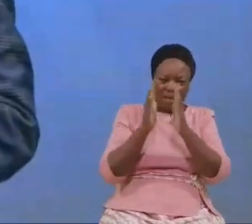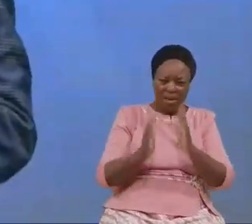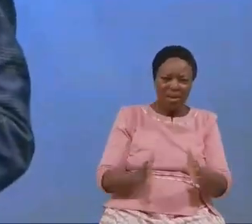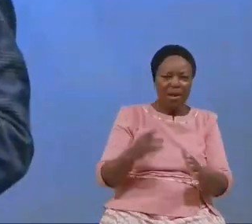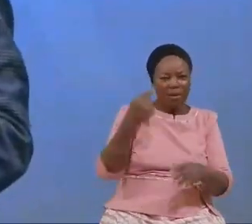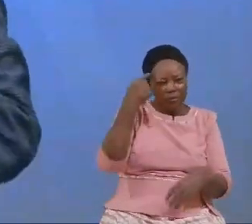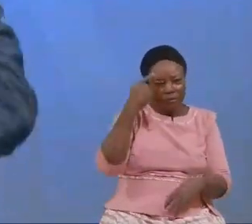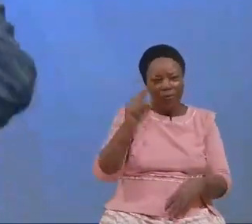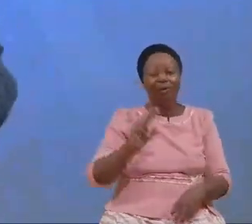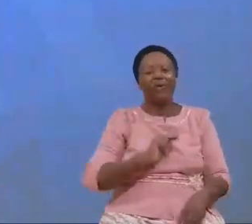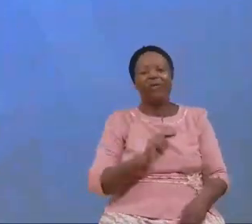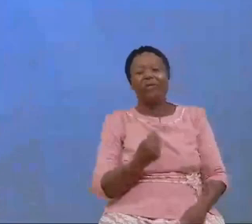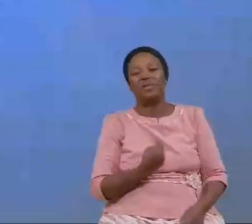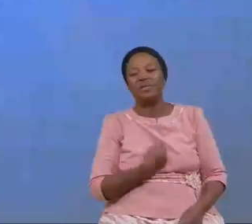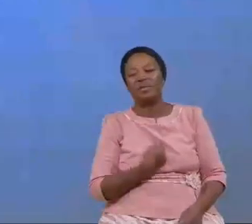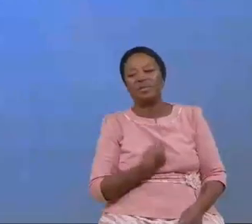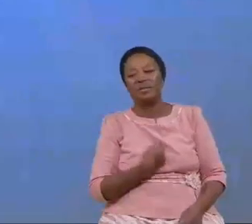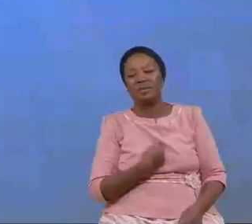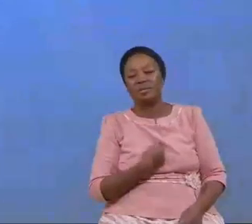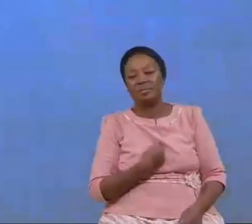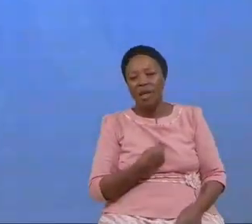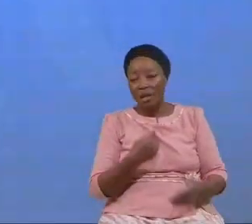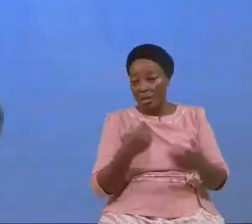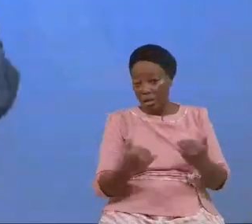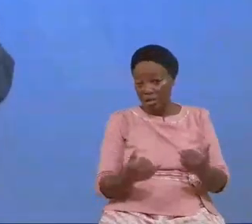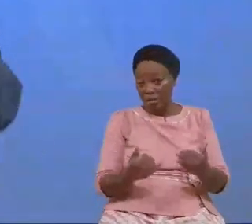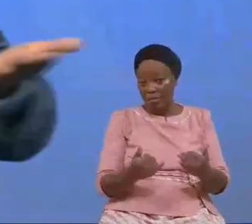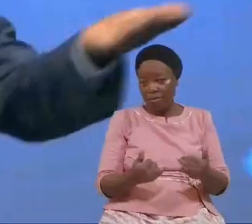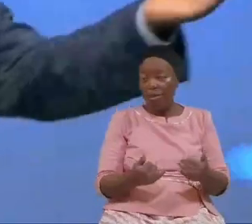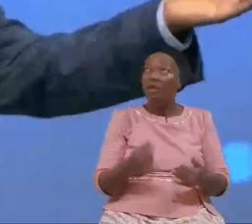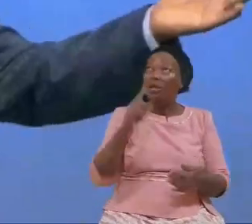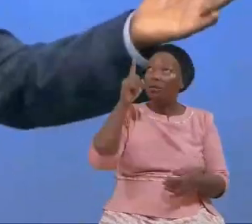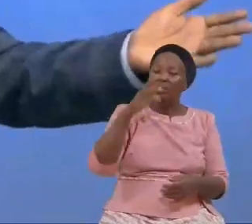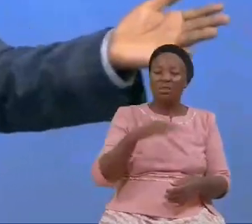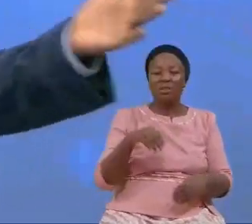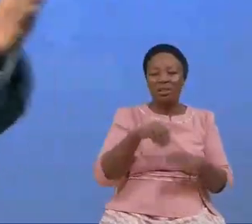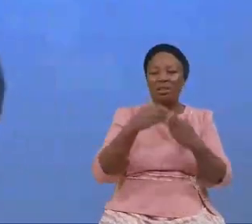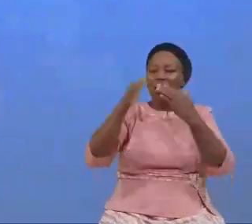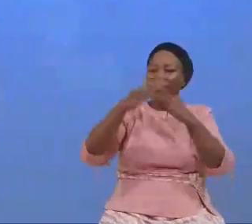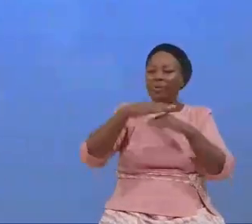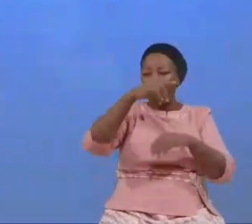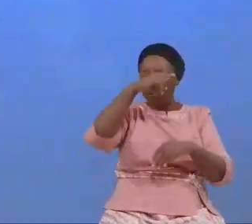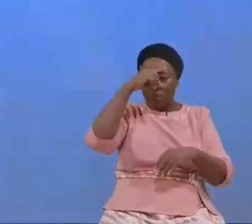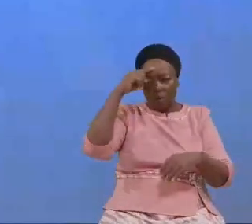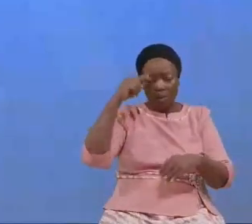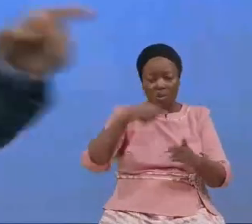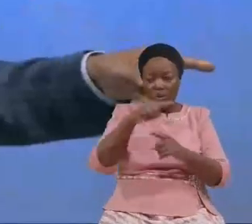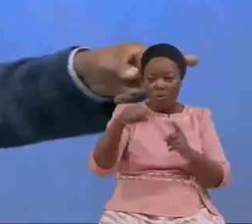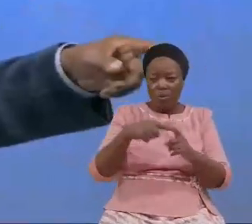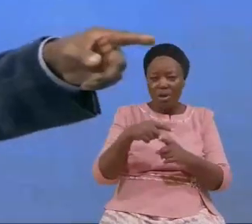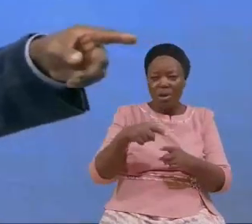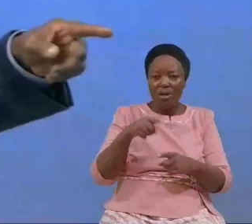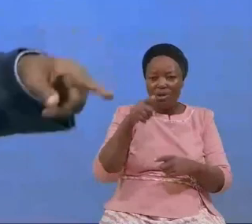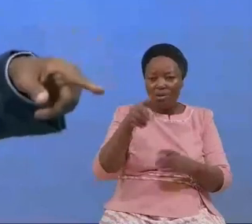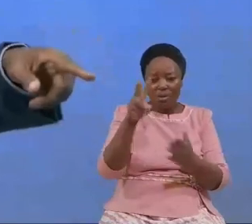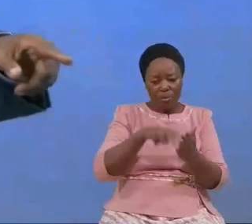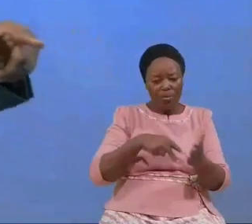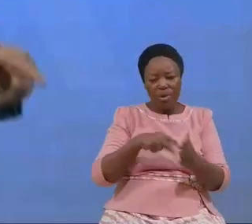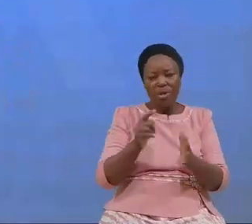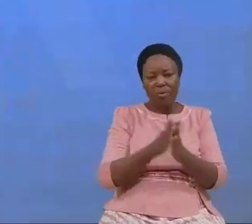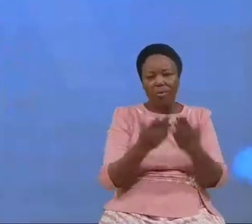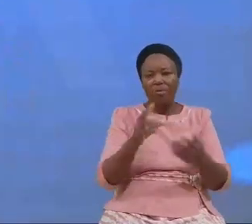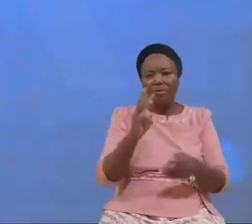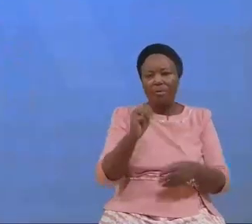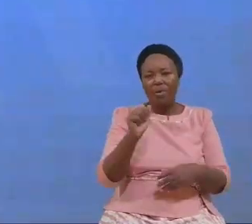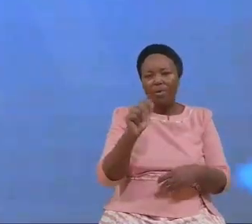pour nous il était il est maintenant au ciel parce que quand vous lisez Mathieu Marc